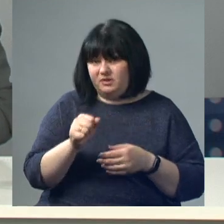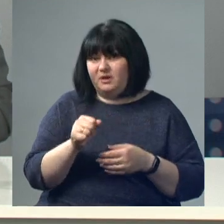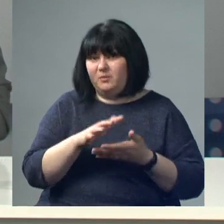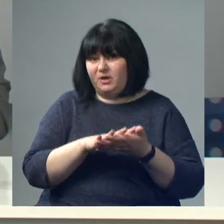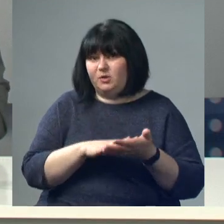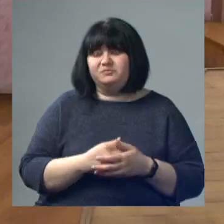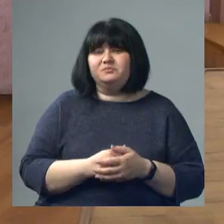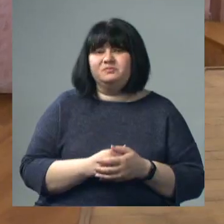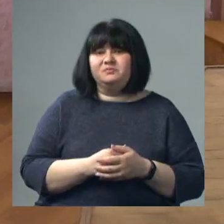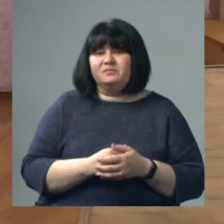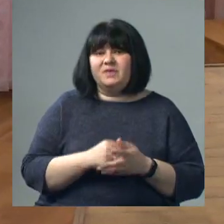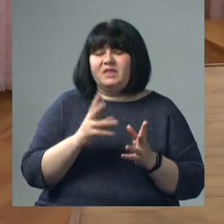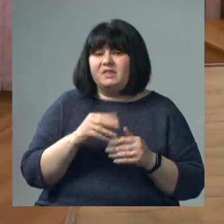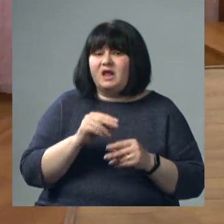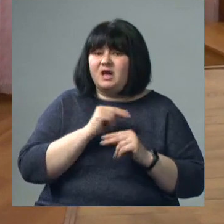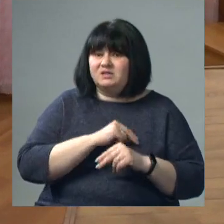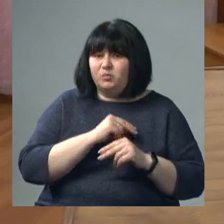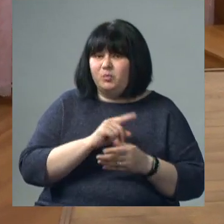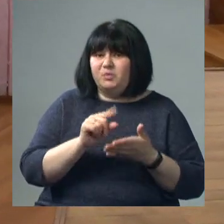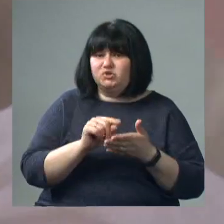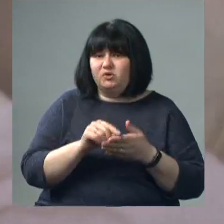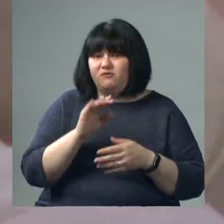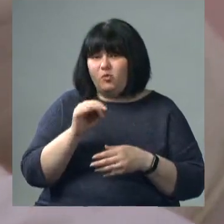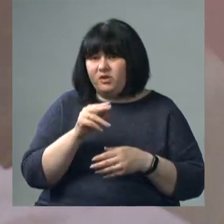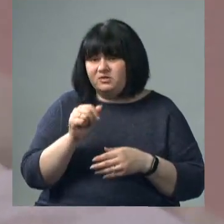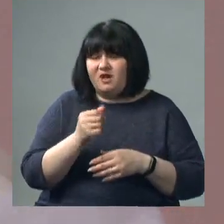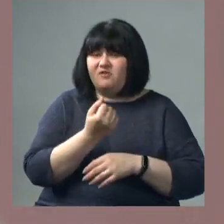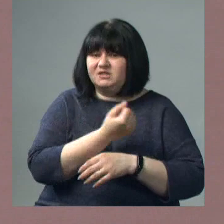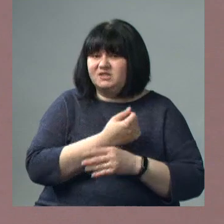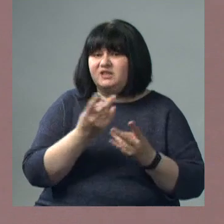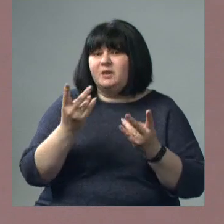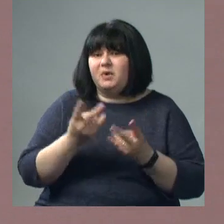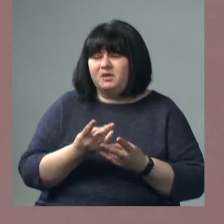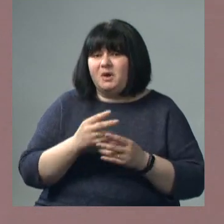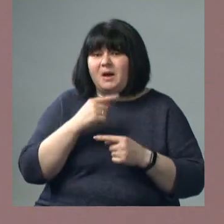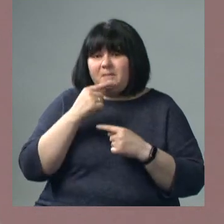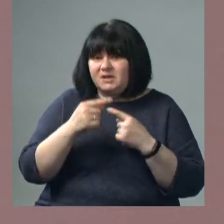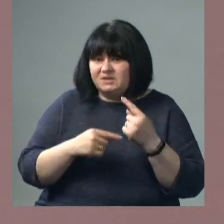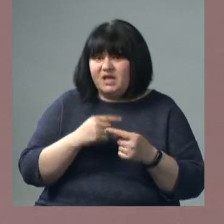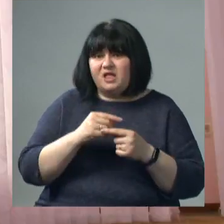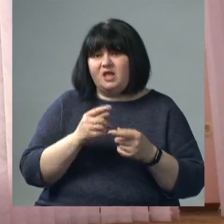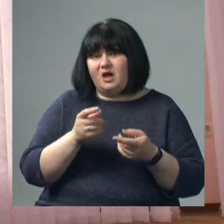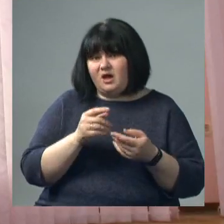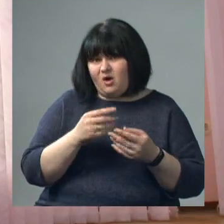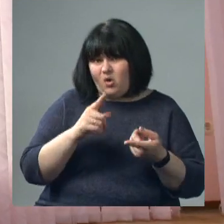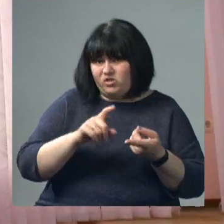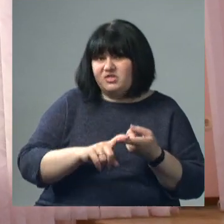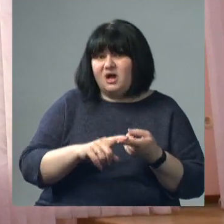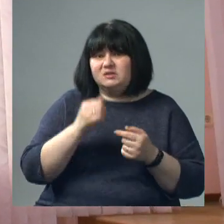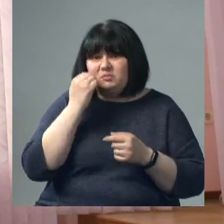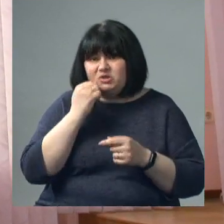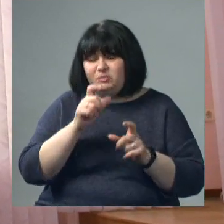продолжит для сотрудников пенсионного фонда вакцинация необходимость они в постоянном контакте с пожилыми сегодня